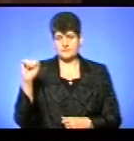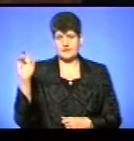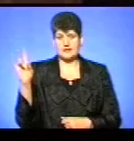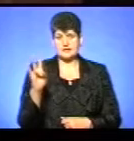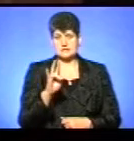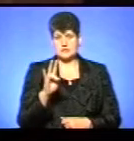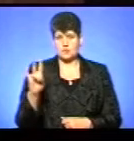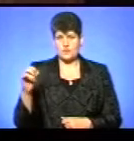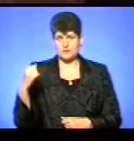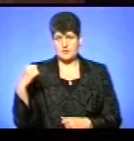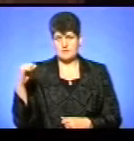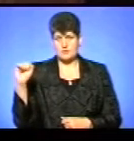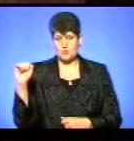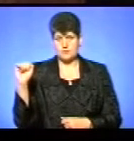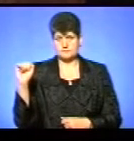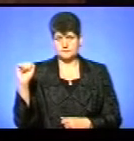церковної перемоги,